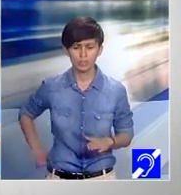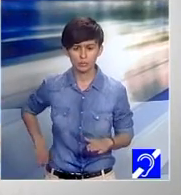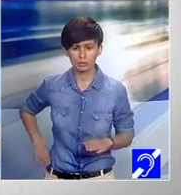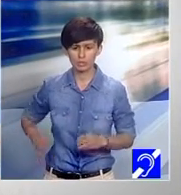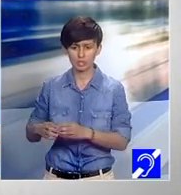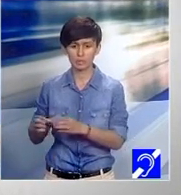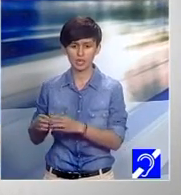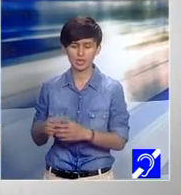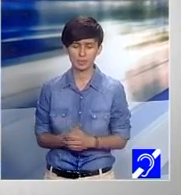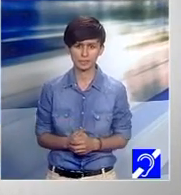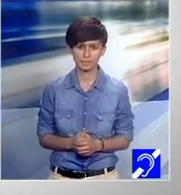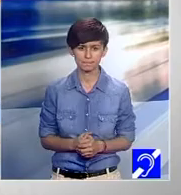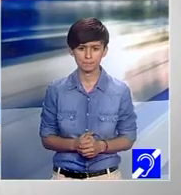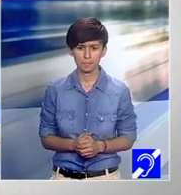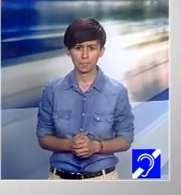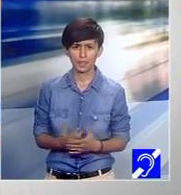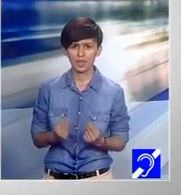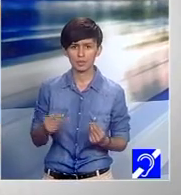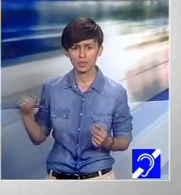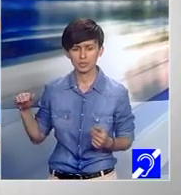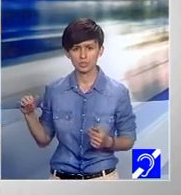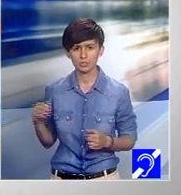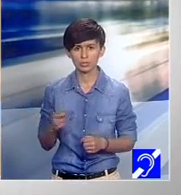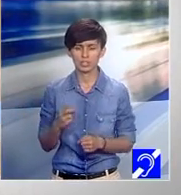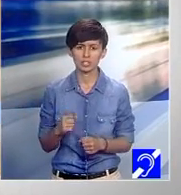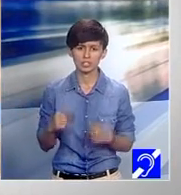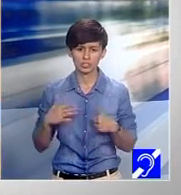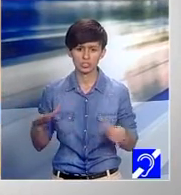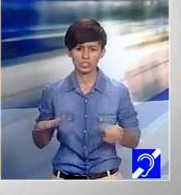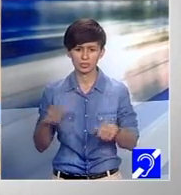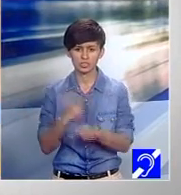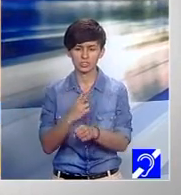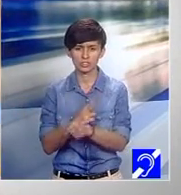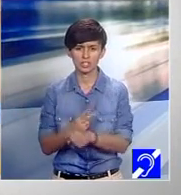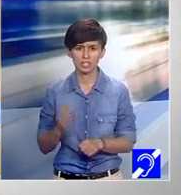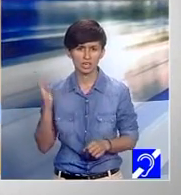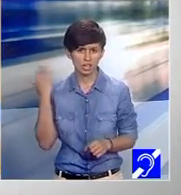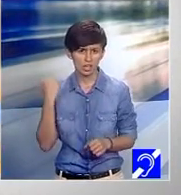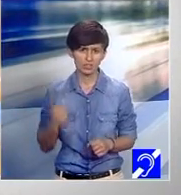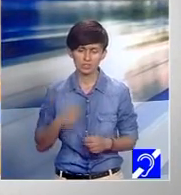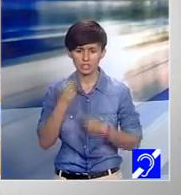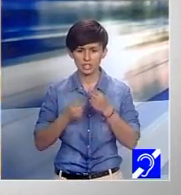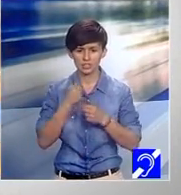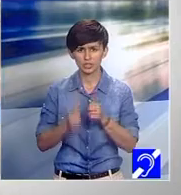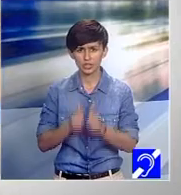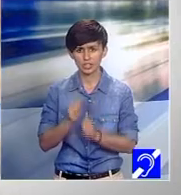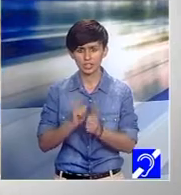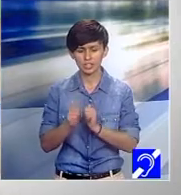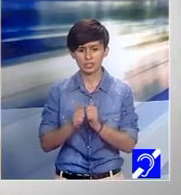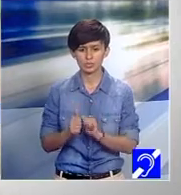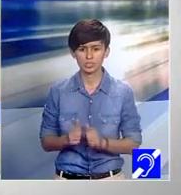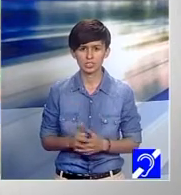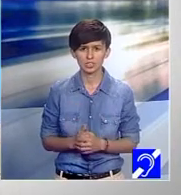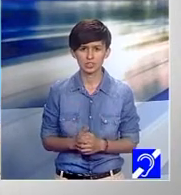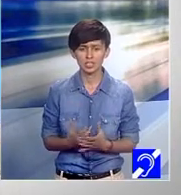500 de copii din 16 state au luat parte la jocurile sportive mondiale ale învingătorilor. Majoritatea sunt